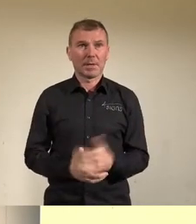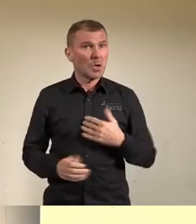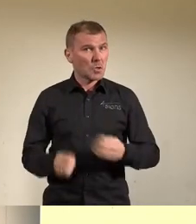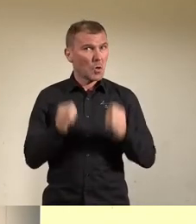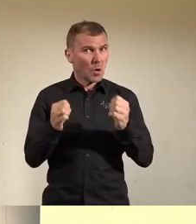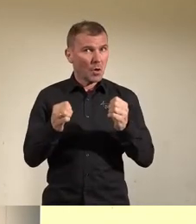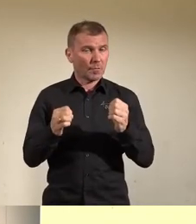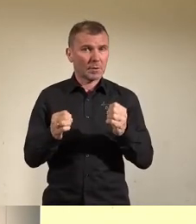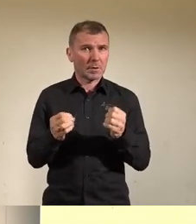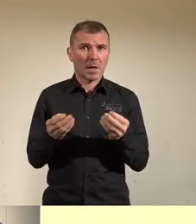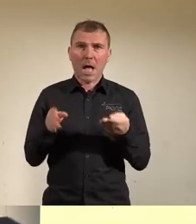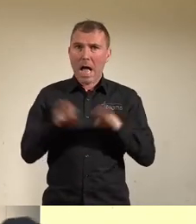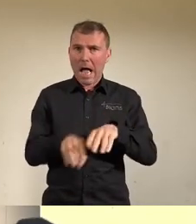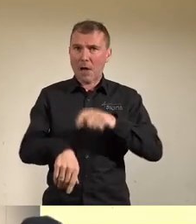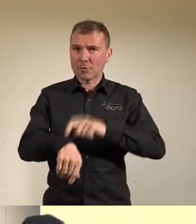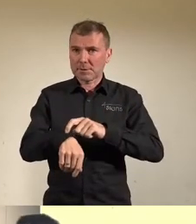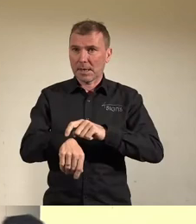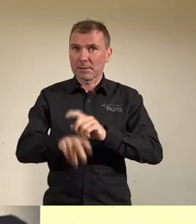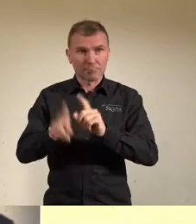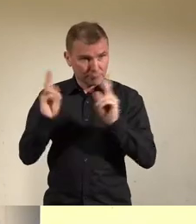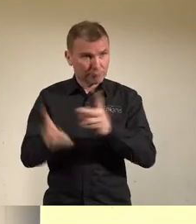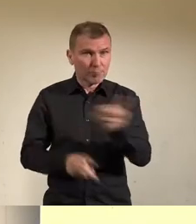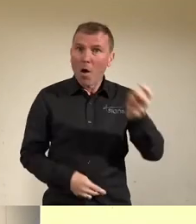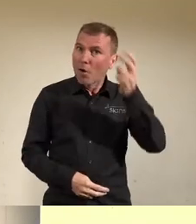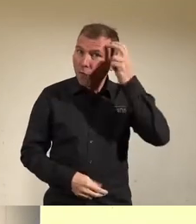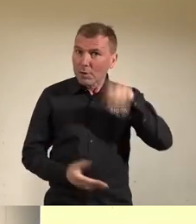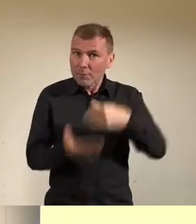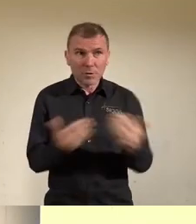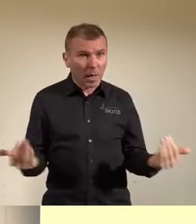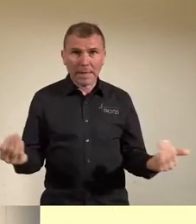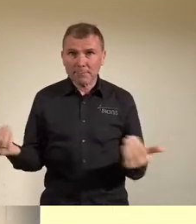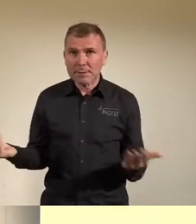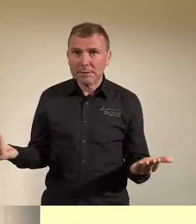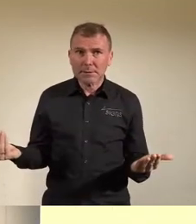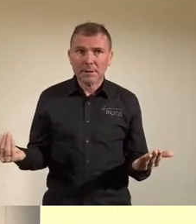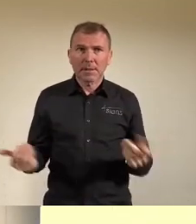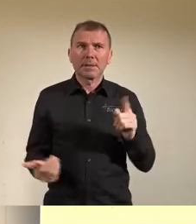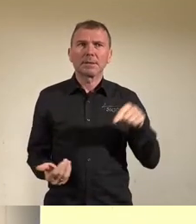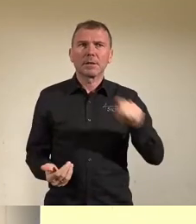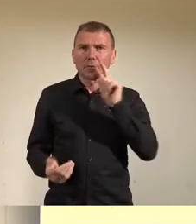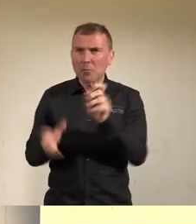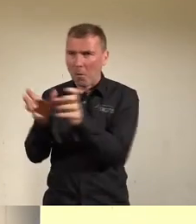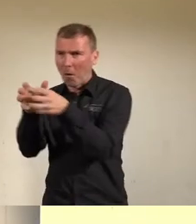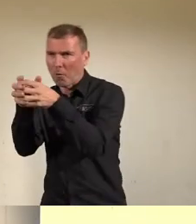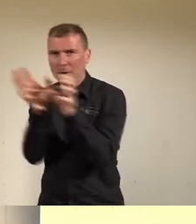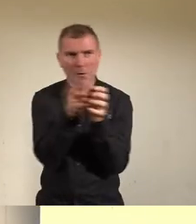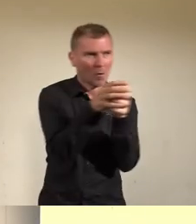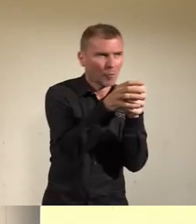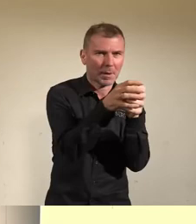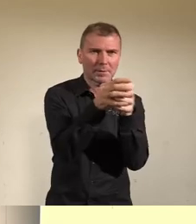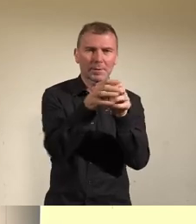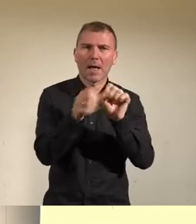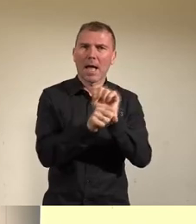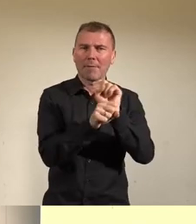die Auszeit zu vernünftigen Ergebnissen geführt hat, dass das ja lediglich Gruppierungen sind, unter denen die